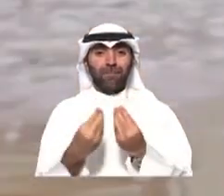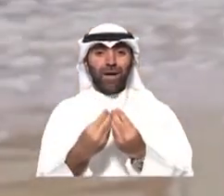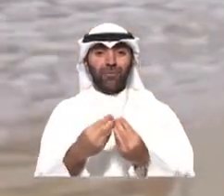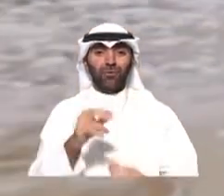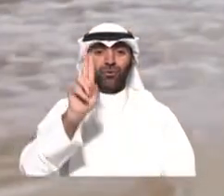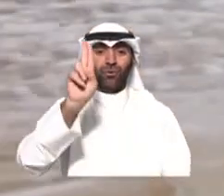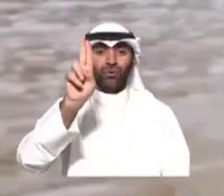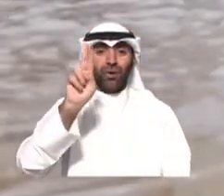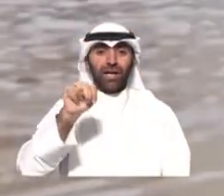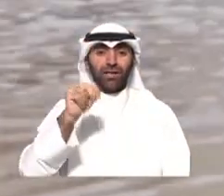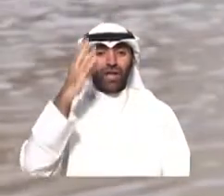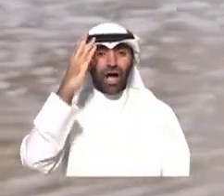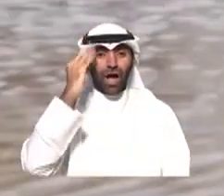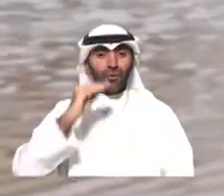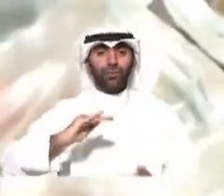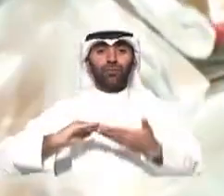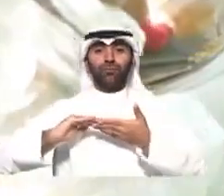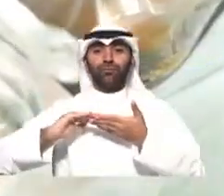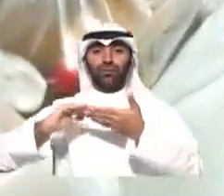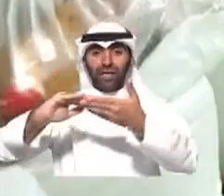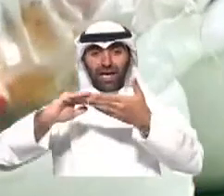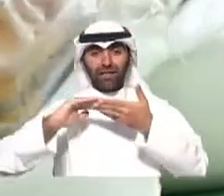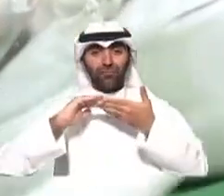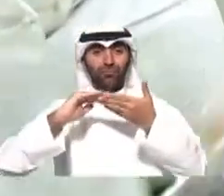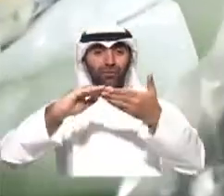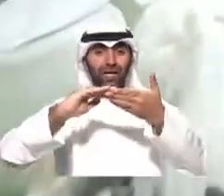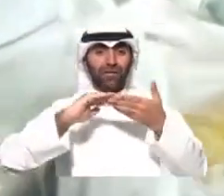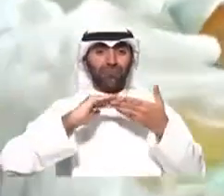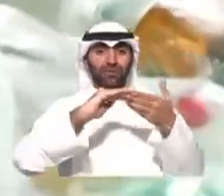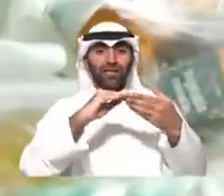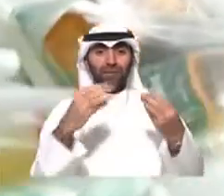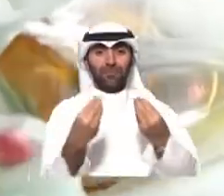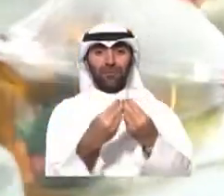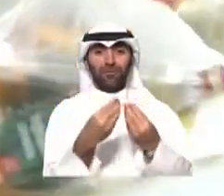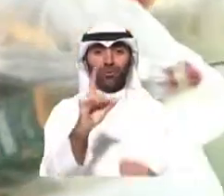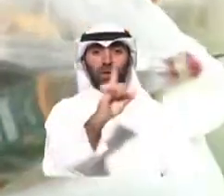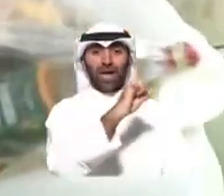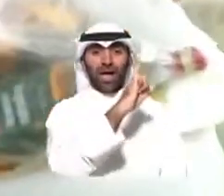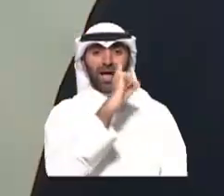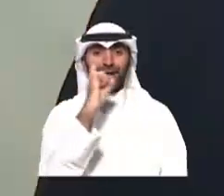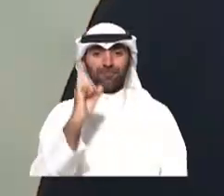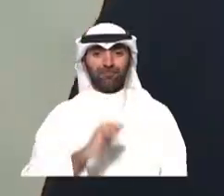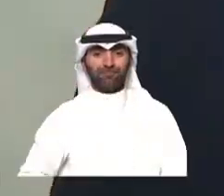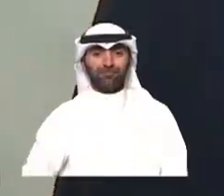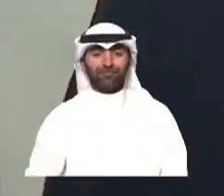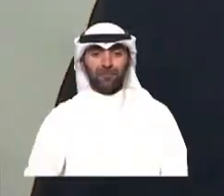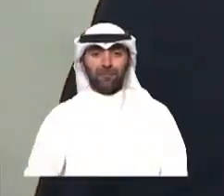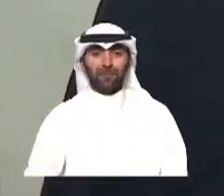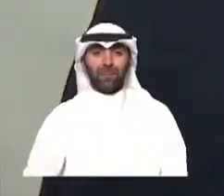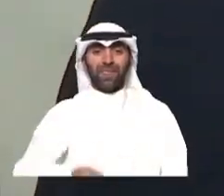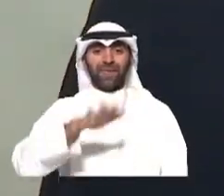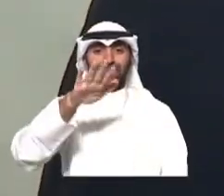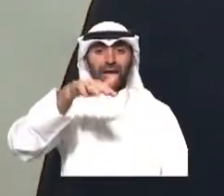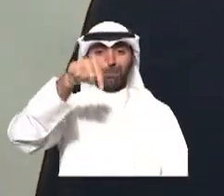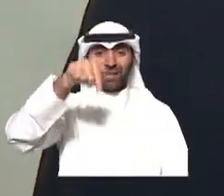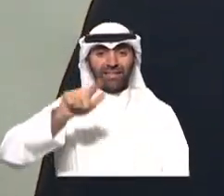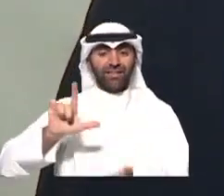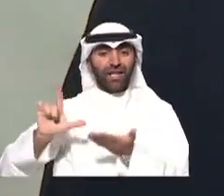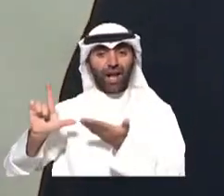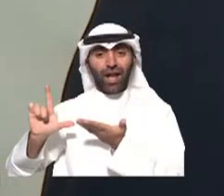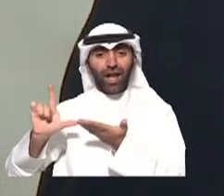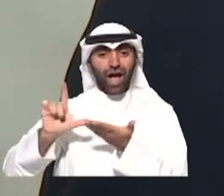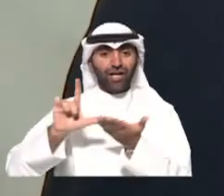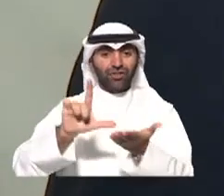مساعدة أكبر شريحة من المحتاجين حول العالم. للأسف اللاجئ وين ما كان يعاني من نفس المعاناة، بس